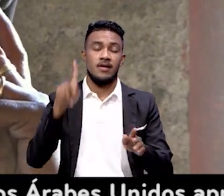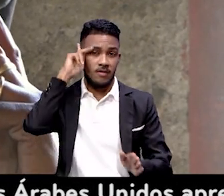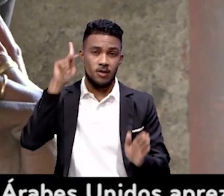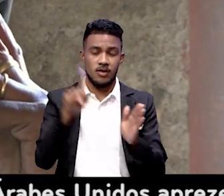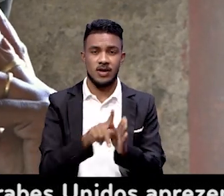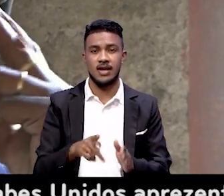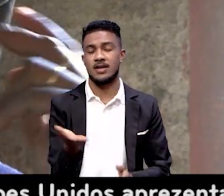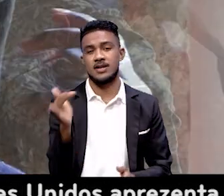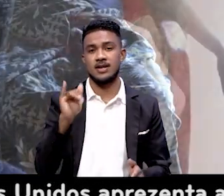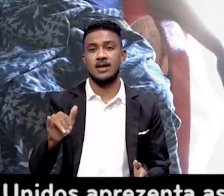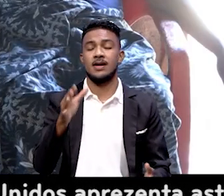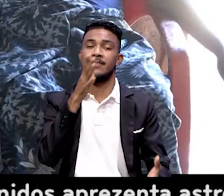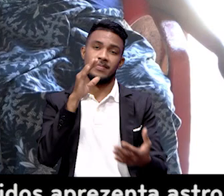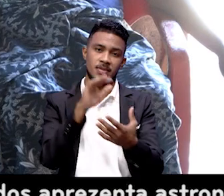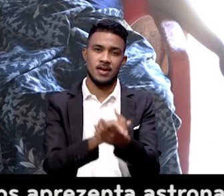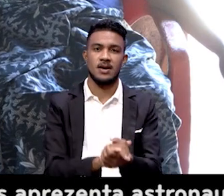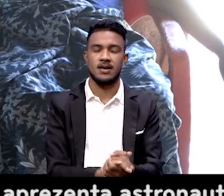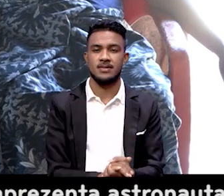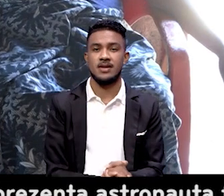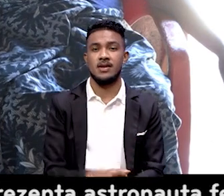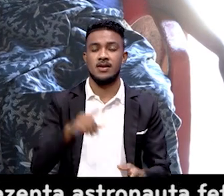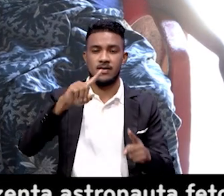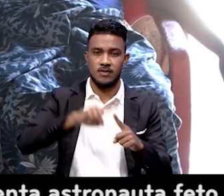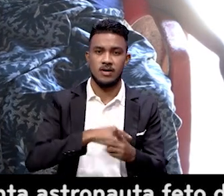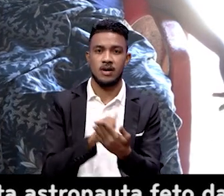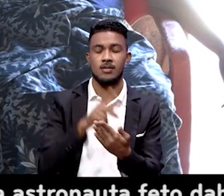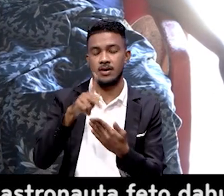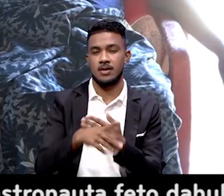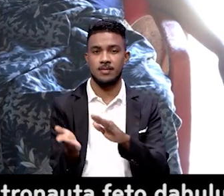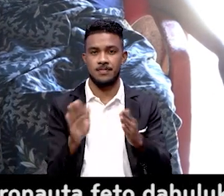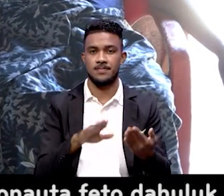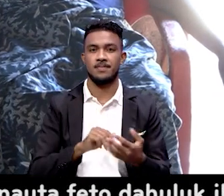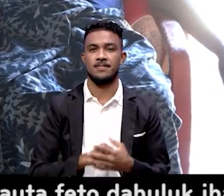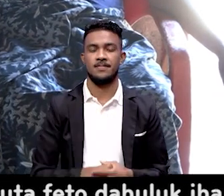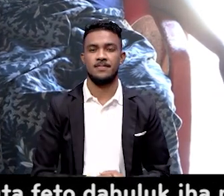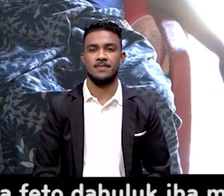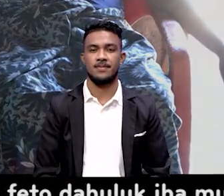tu nire mata ye peregrina sang Moris iya fulang Abril uba.